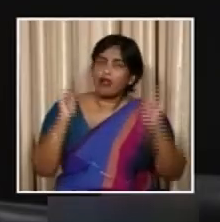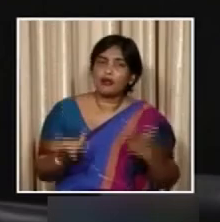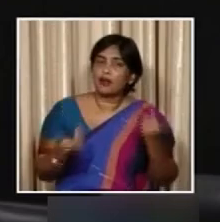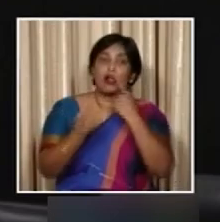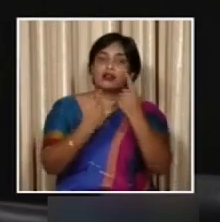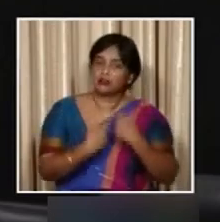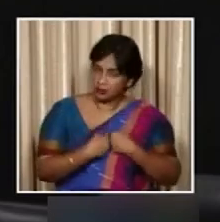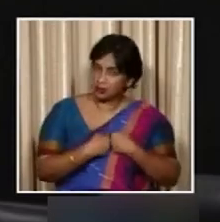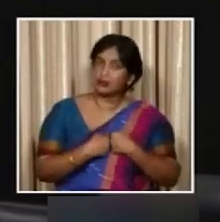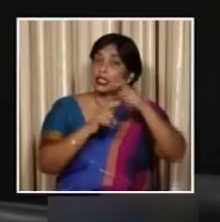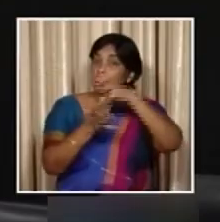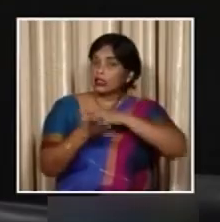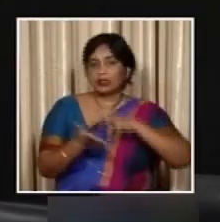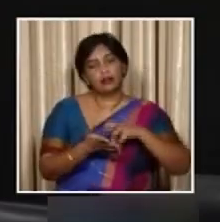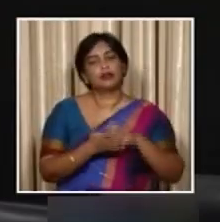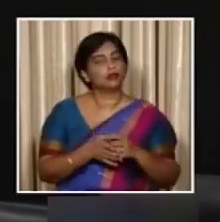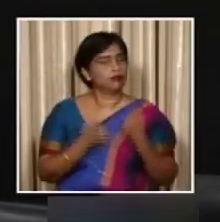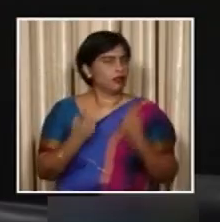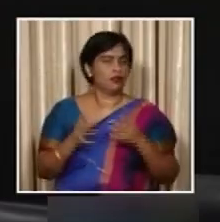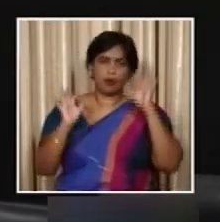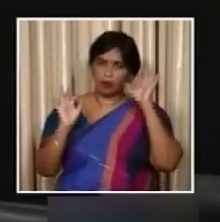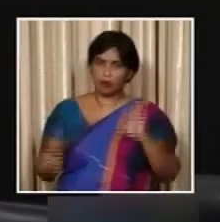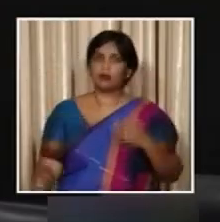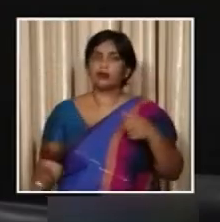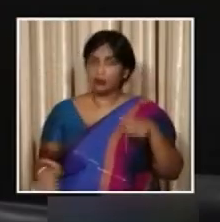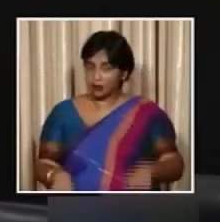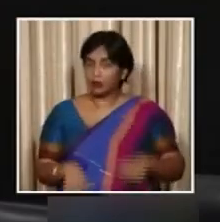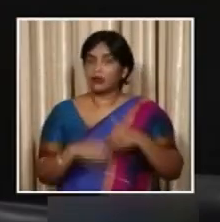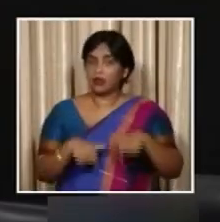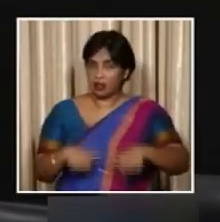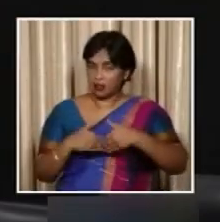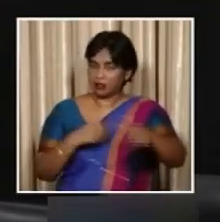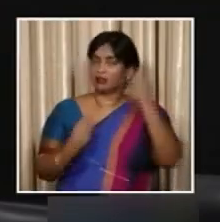කියලා කියන්න අපි මේ දිස්ත්‍රික්වලට කිසිම අඩුවක් නැතුව මේ වෙනකන් අද වෙනකන් දීලා තියෙනවා.